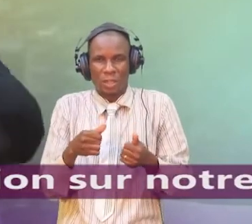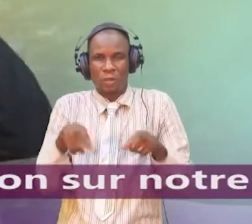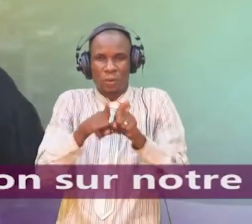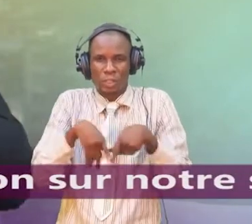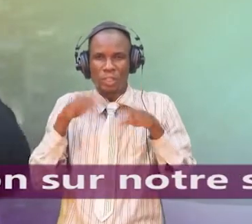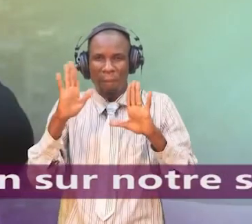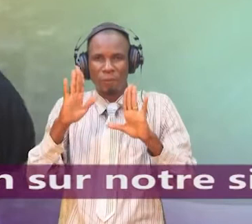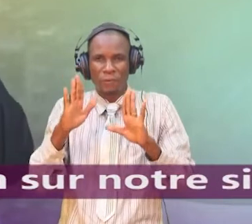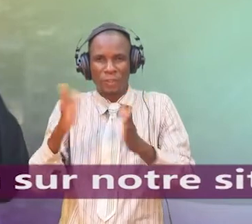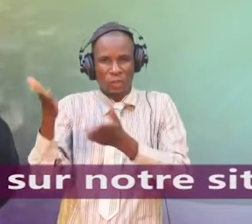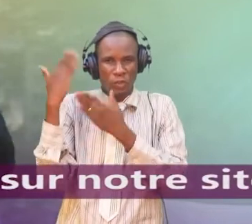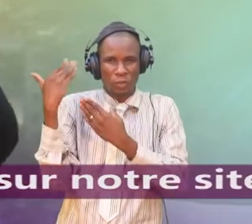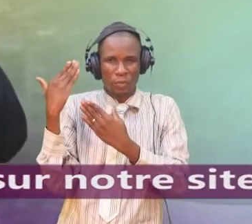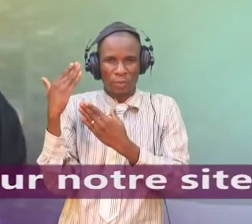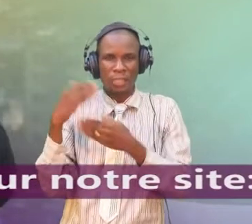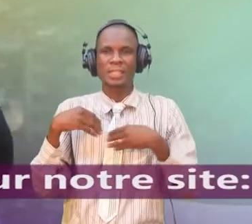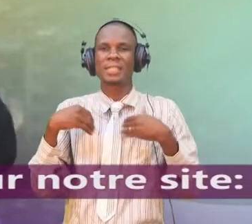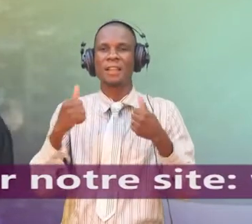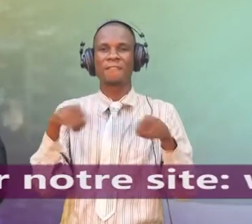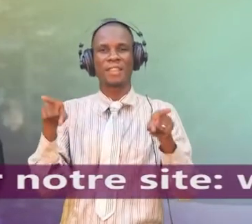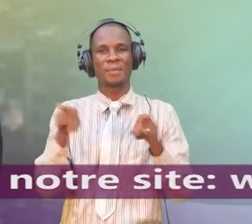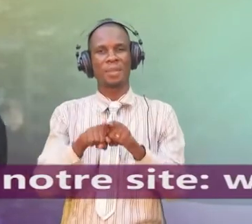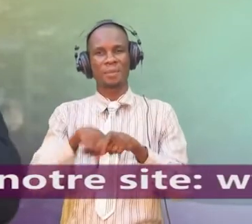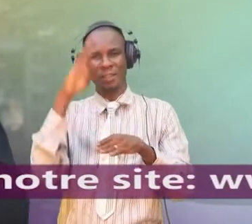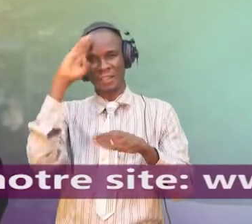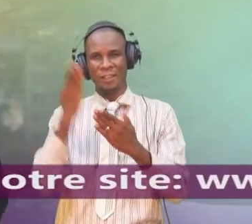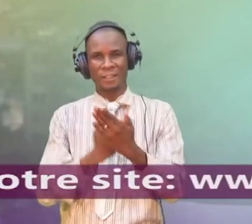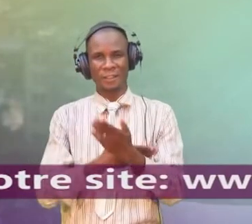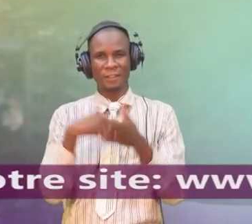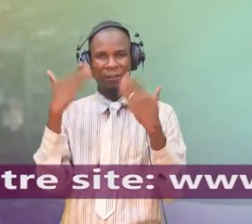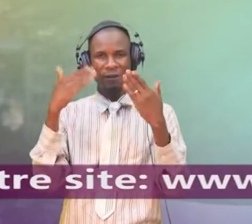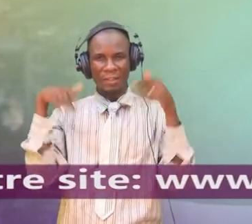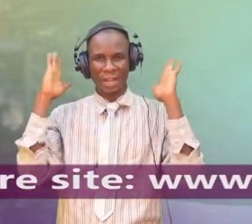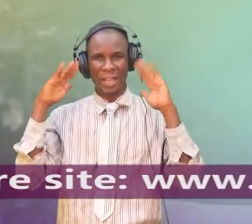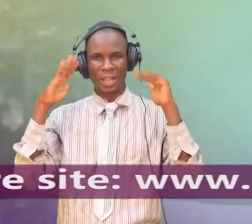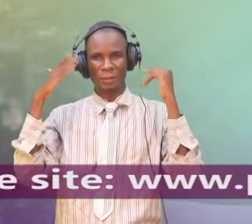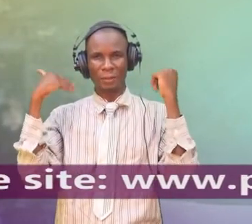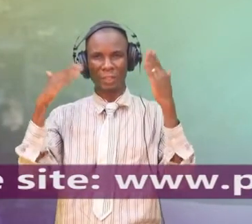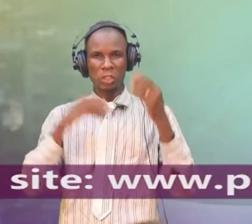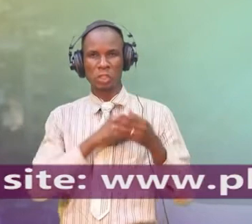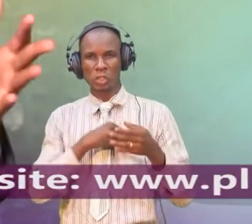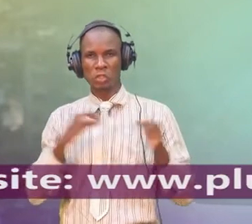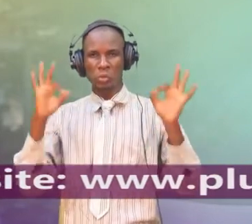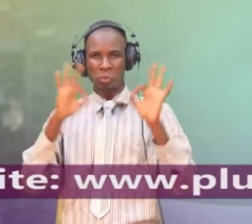obele makila na Yesu Kristo mwana na Nzambe nde ekoki kopesa biso nzela na lola.